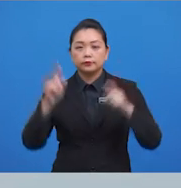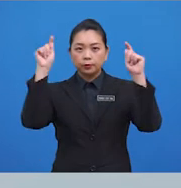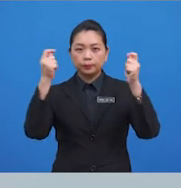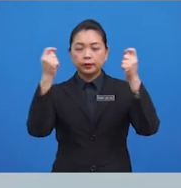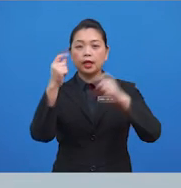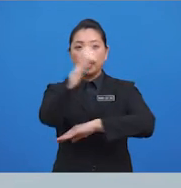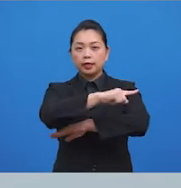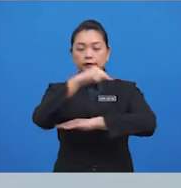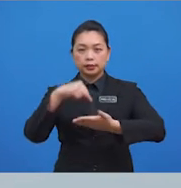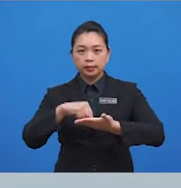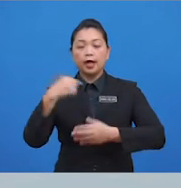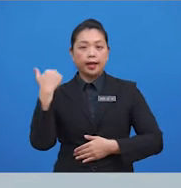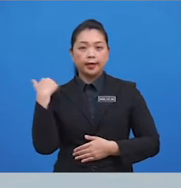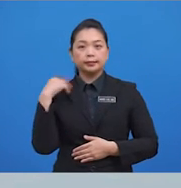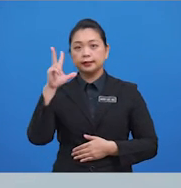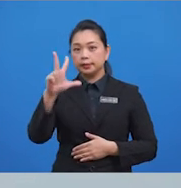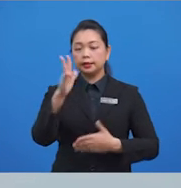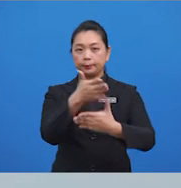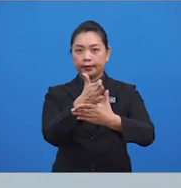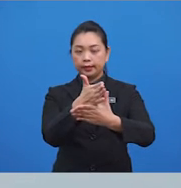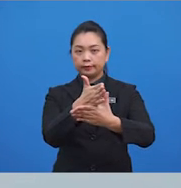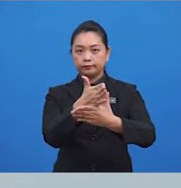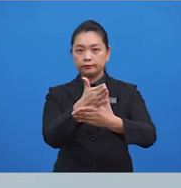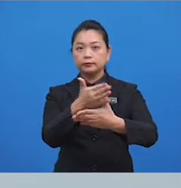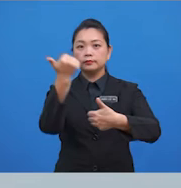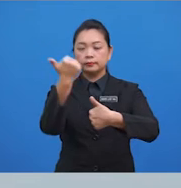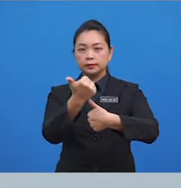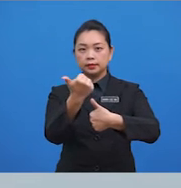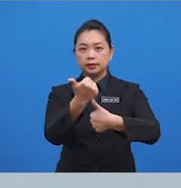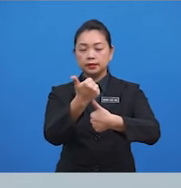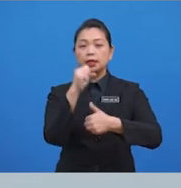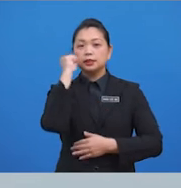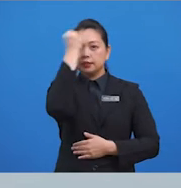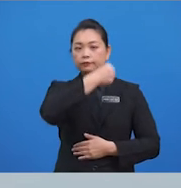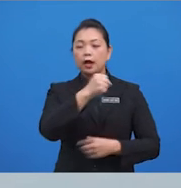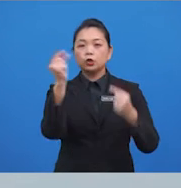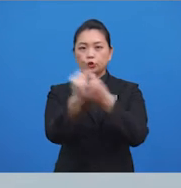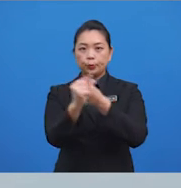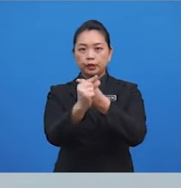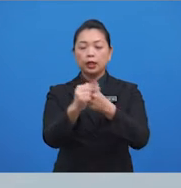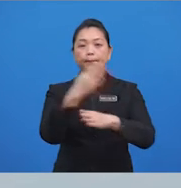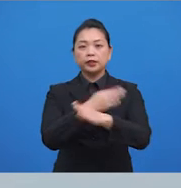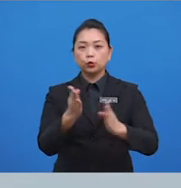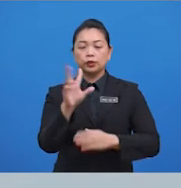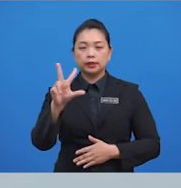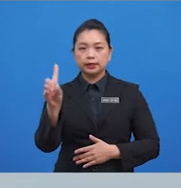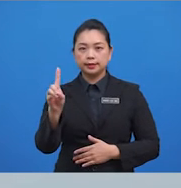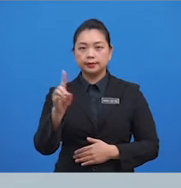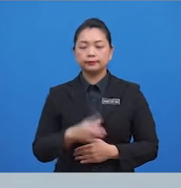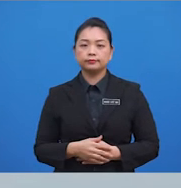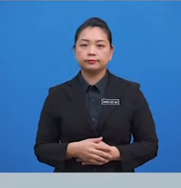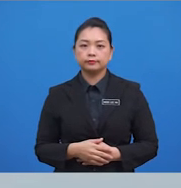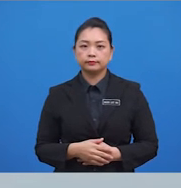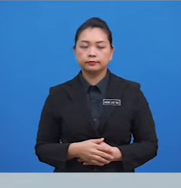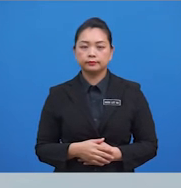Topik hari ini merangkumi tiga bahagian iaitu pertama, sifat geometri berbentuk tiga